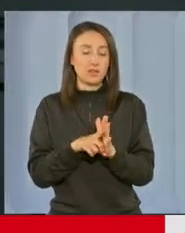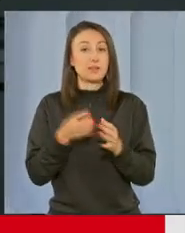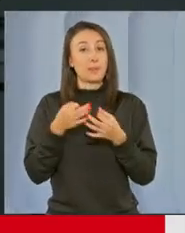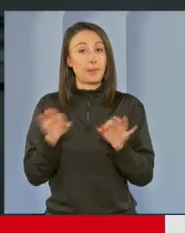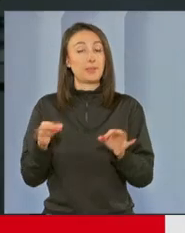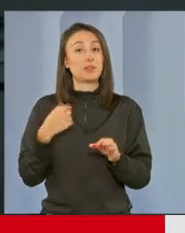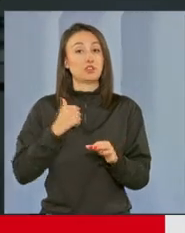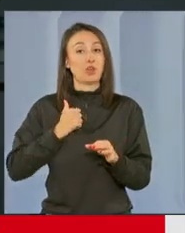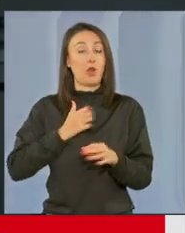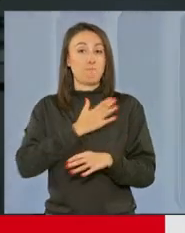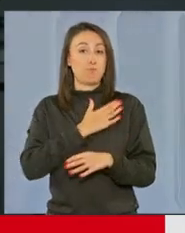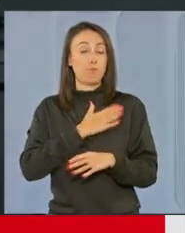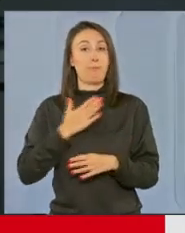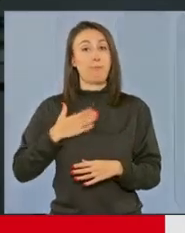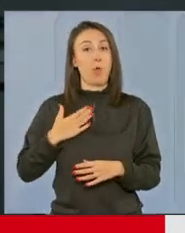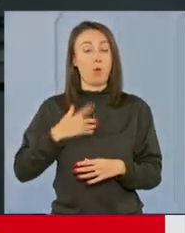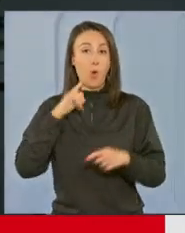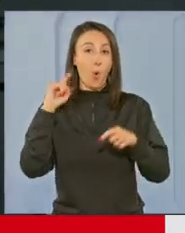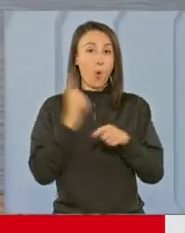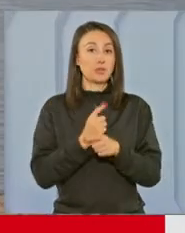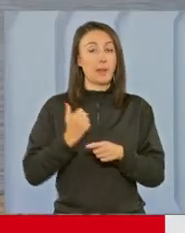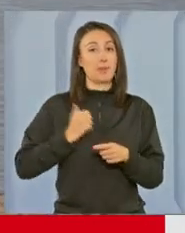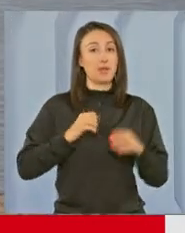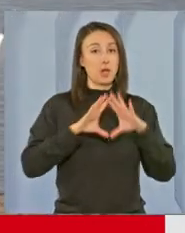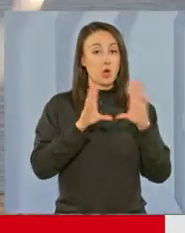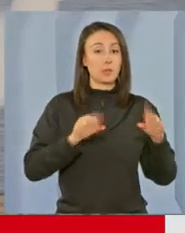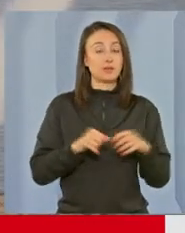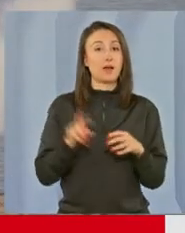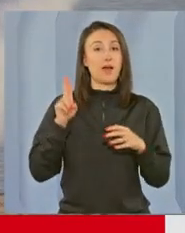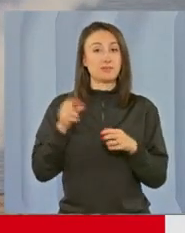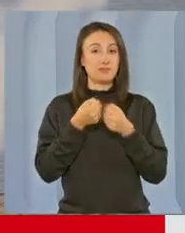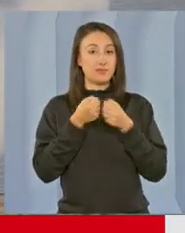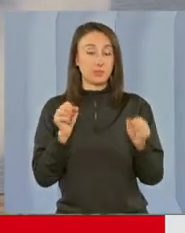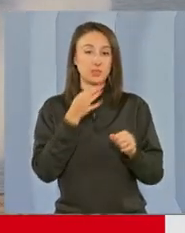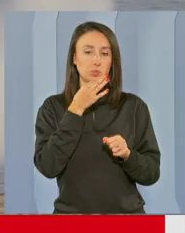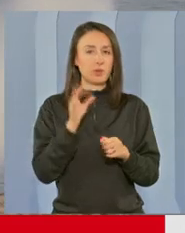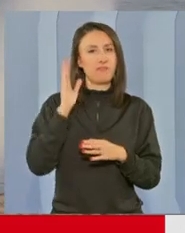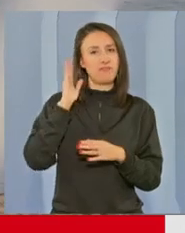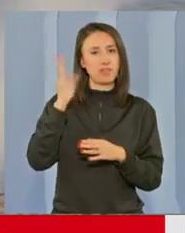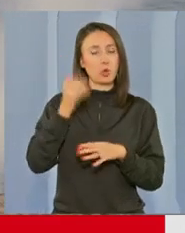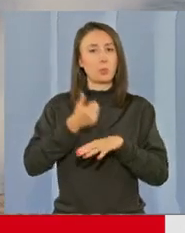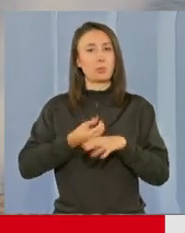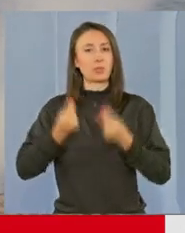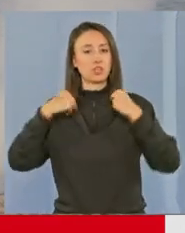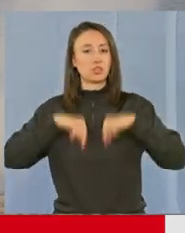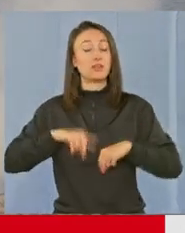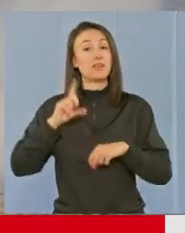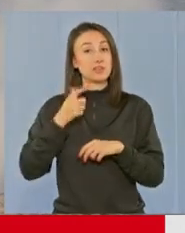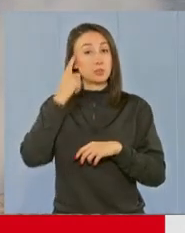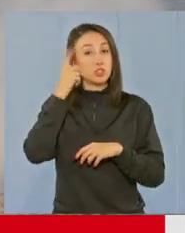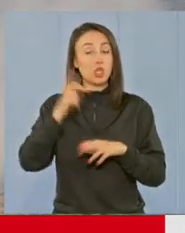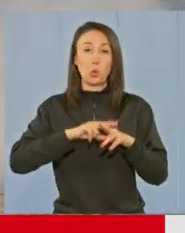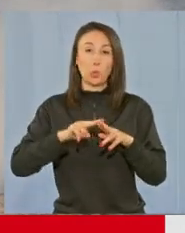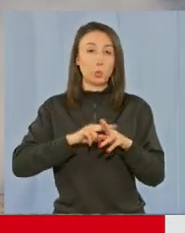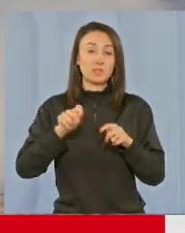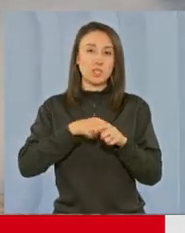comandantul meu suprem aliat să ia ordine și să dea ordine militarilor români în România. Candidatul independent spune că viitorul președinte va trebui să știe cum